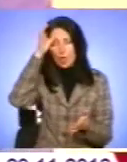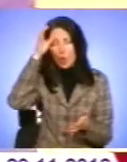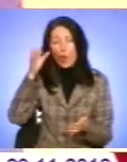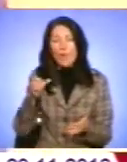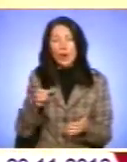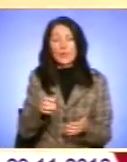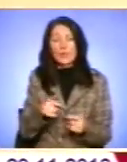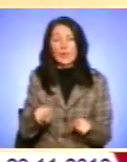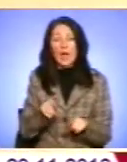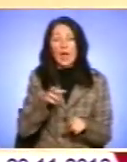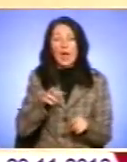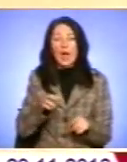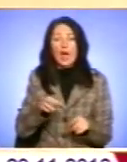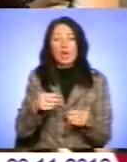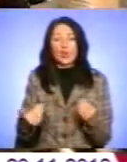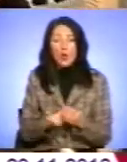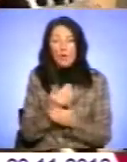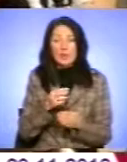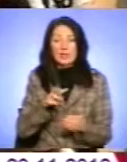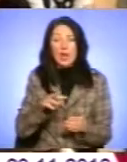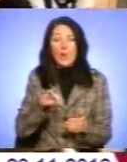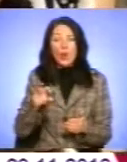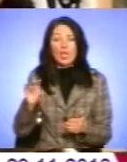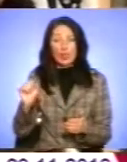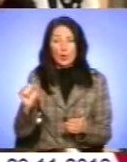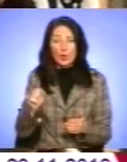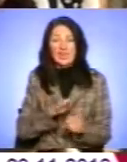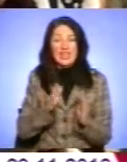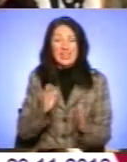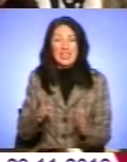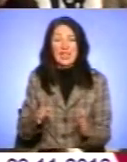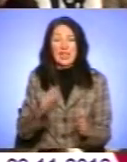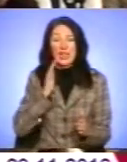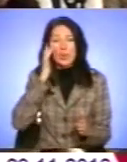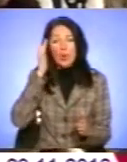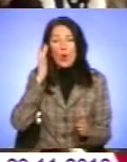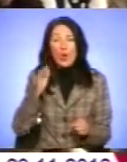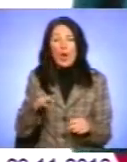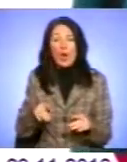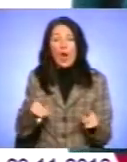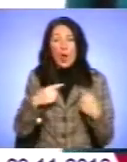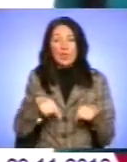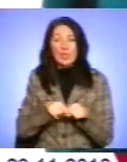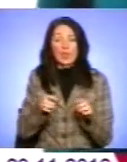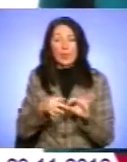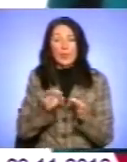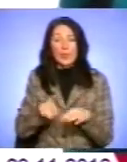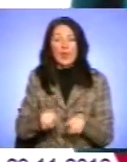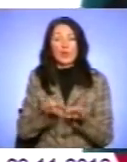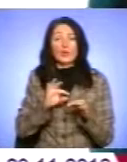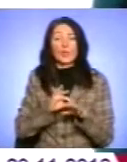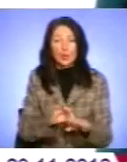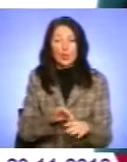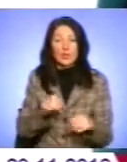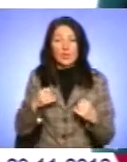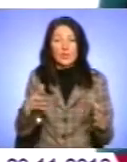та моніторингу Микола Николин – не лише ідеолог і організатор олімпіади, а й ведучий. Свято відбувається не за сценарієм,